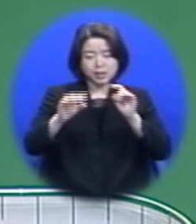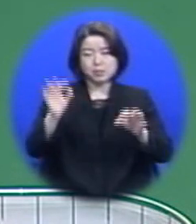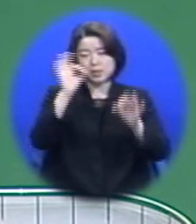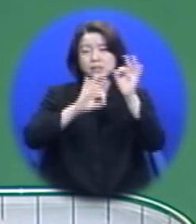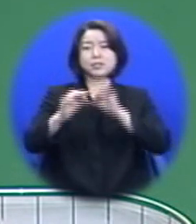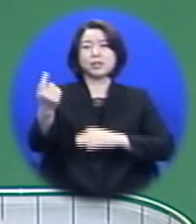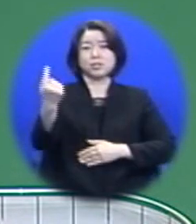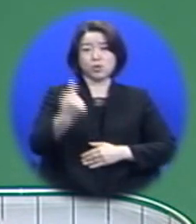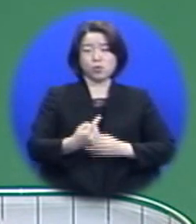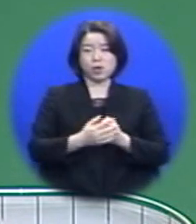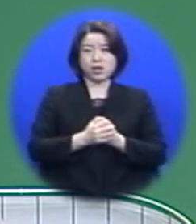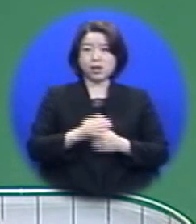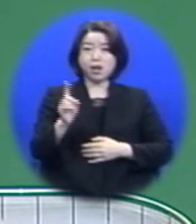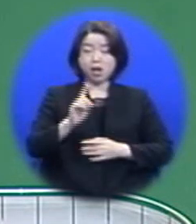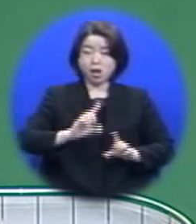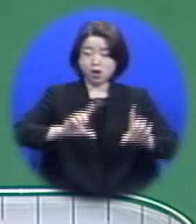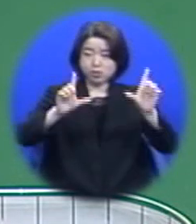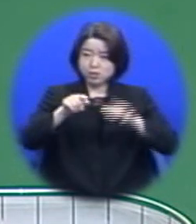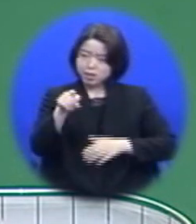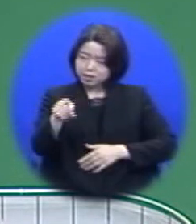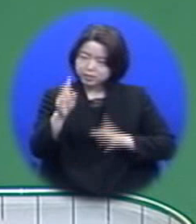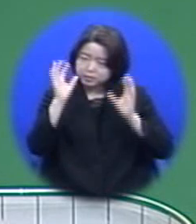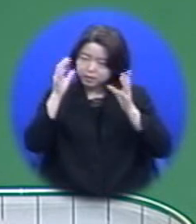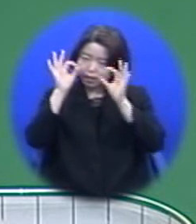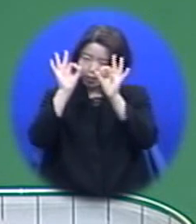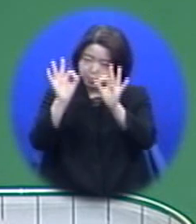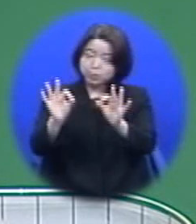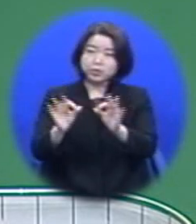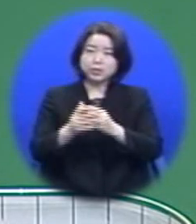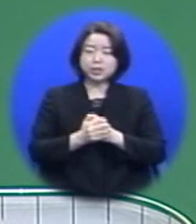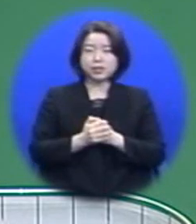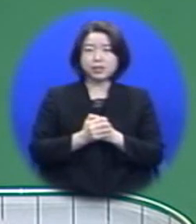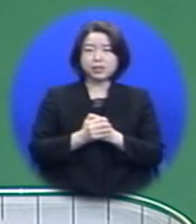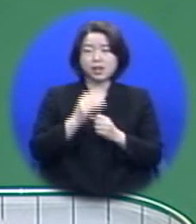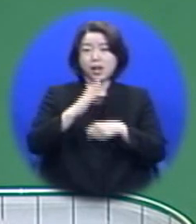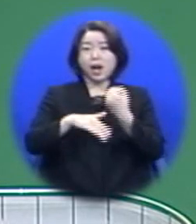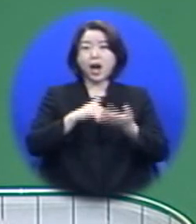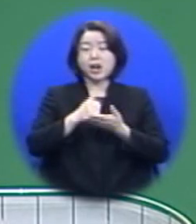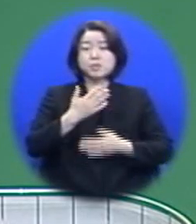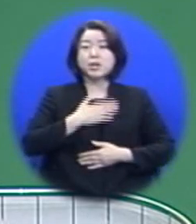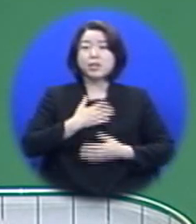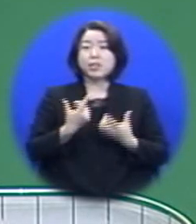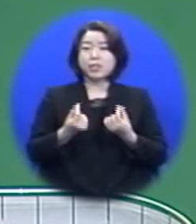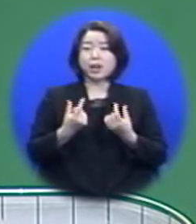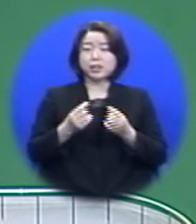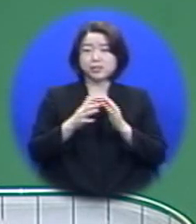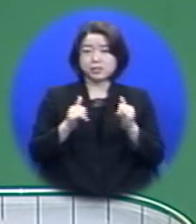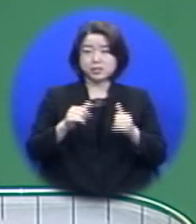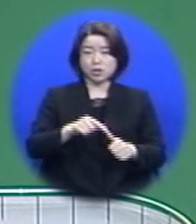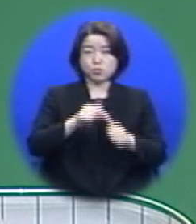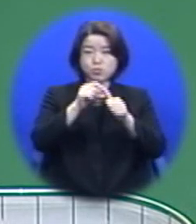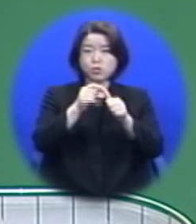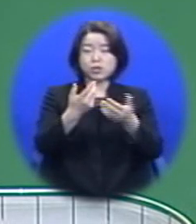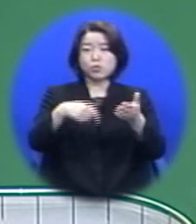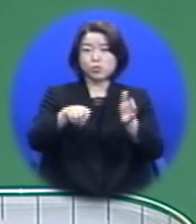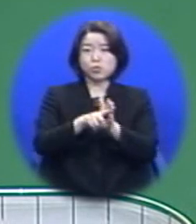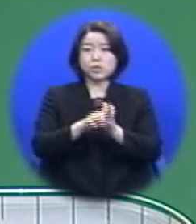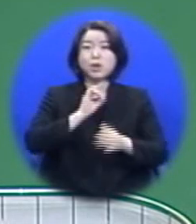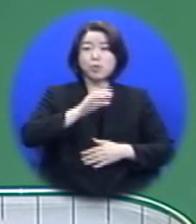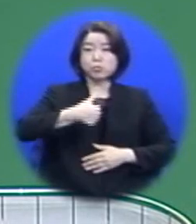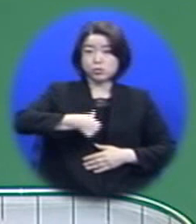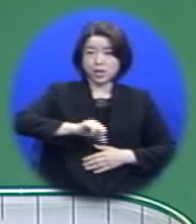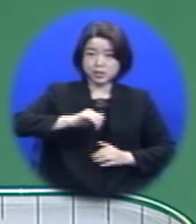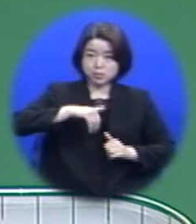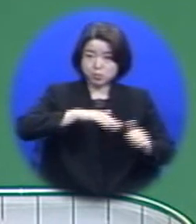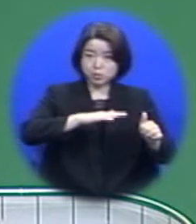찾아와요 어느 날 그 아이를 보는데 하나님은 나 같은 자를 구원하시려고 독생자를 보내시고